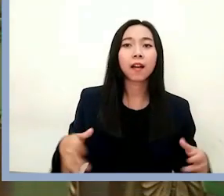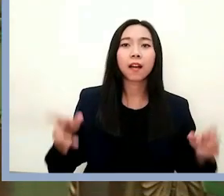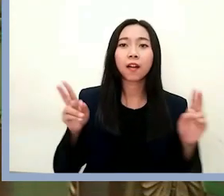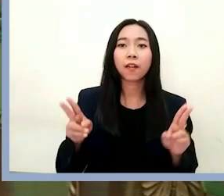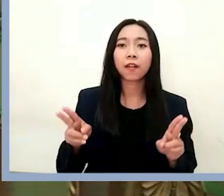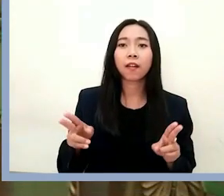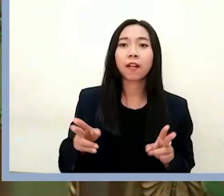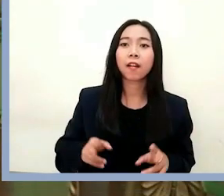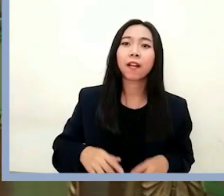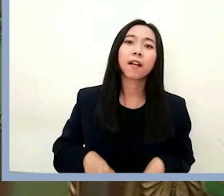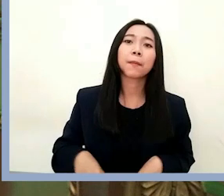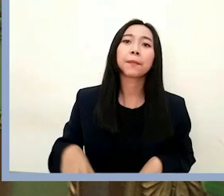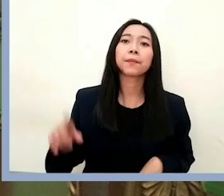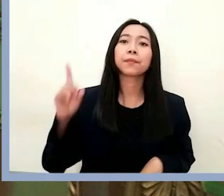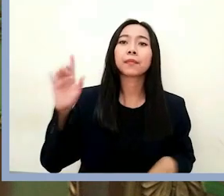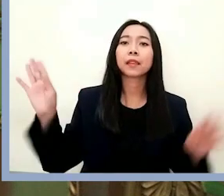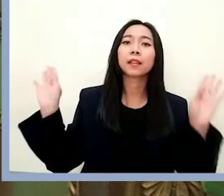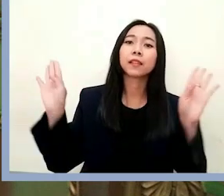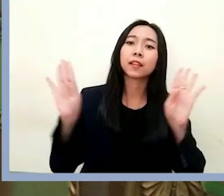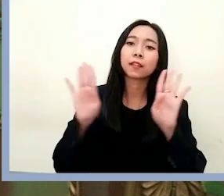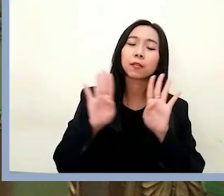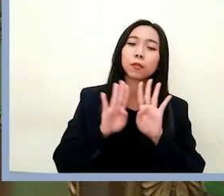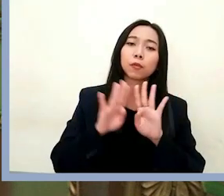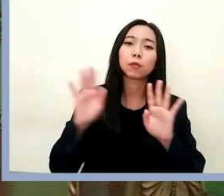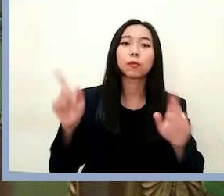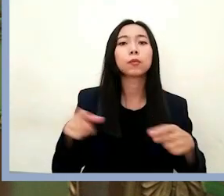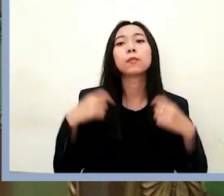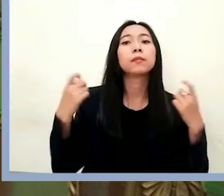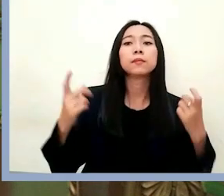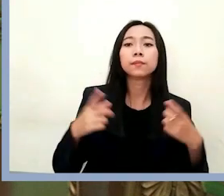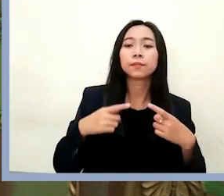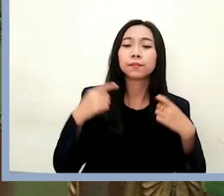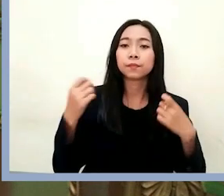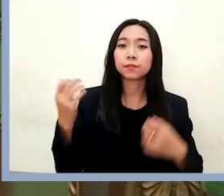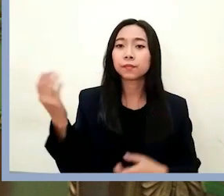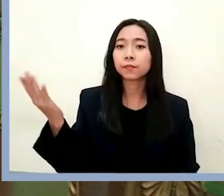gokil orang yang ditutupi